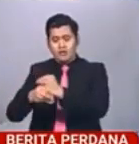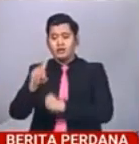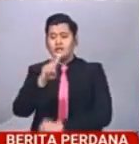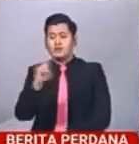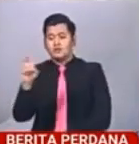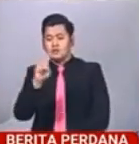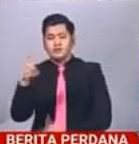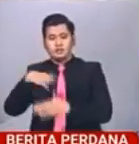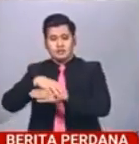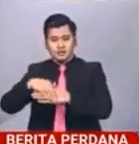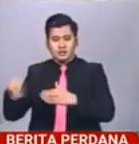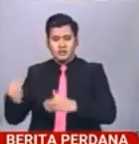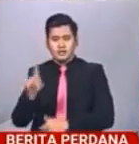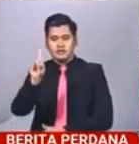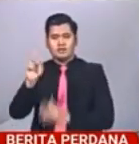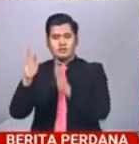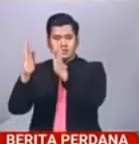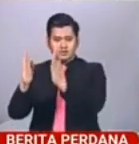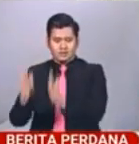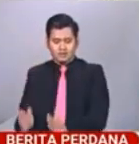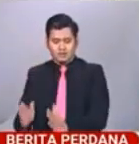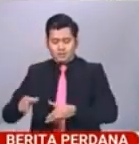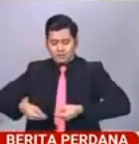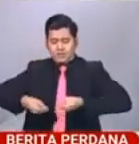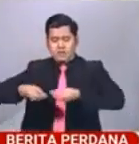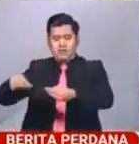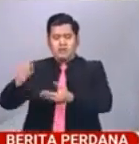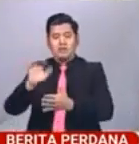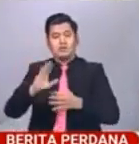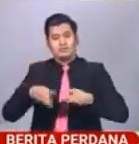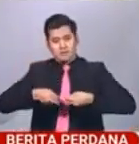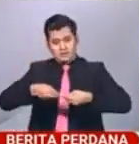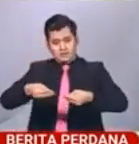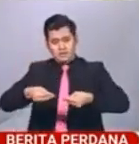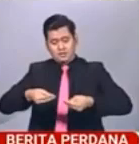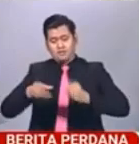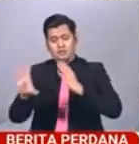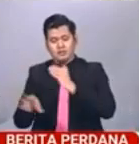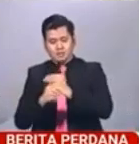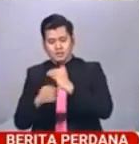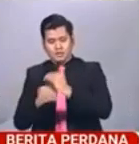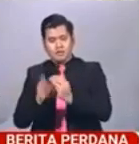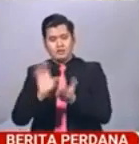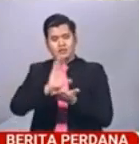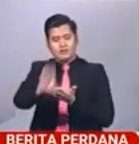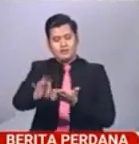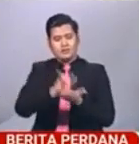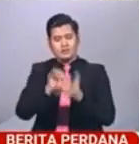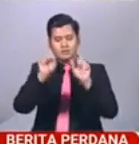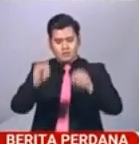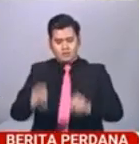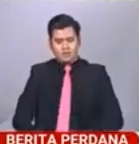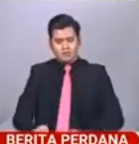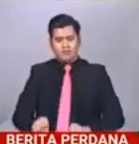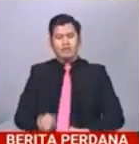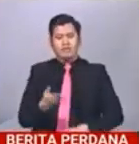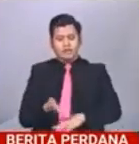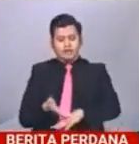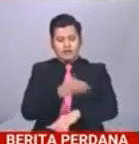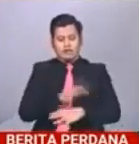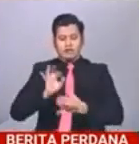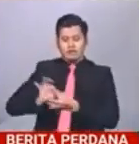seorang. Pemberian insentif tambahan itu diharap dapat meningkatkan lagi semangat petugas Barisan Harapan menamatkan